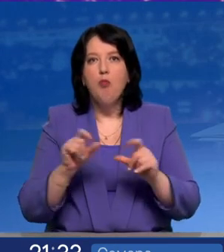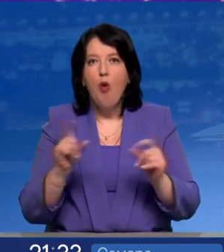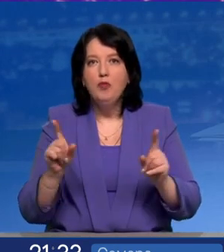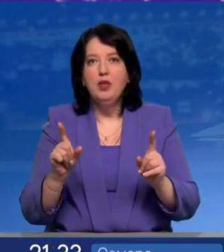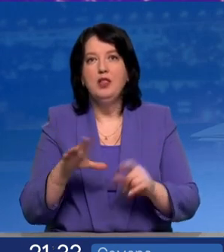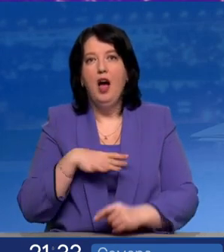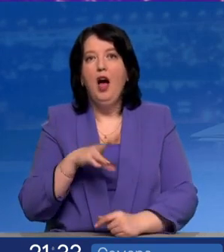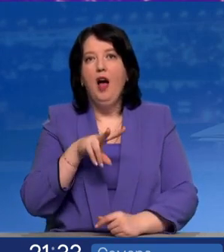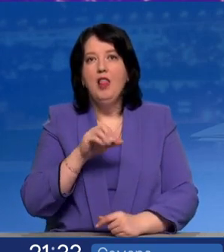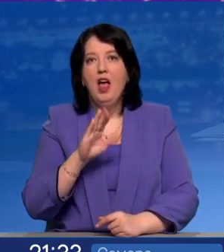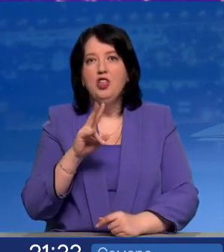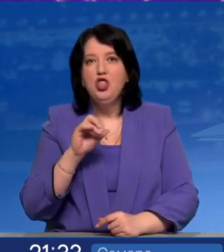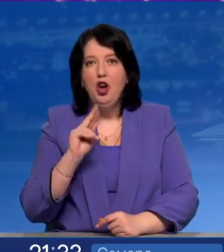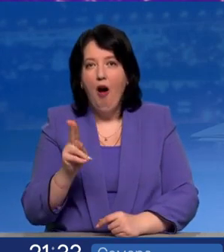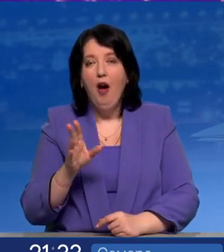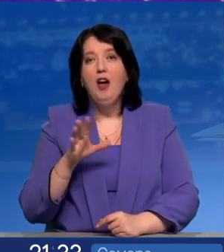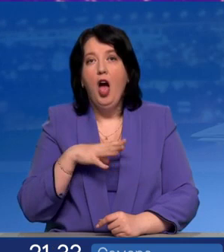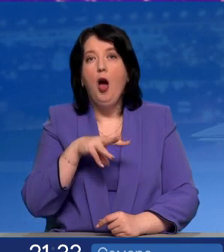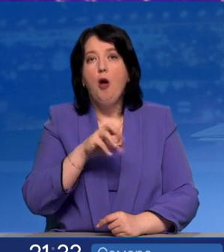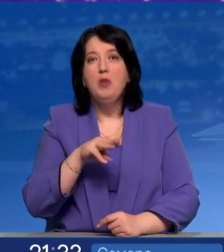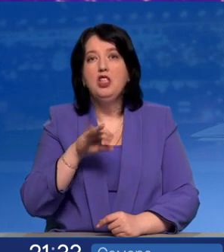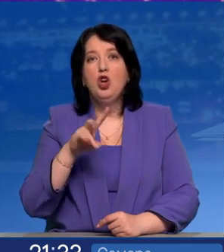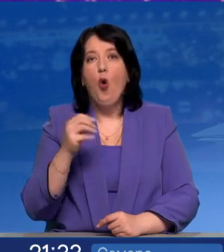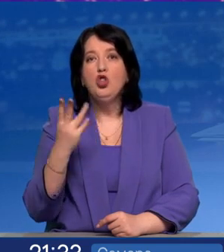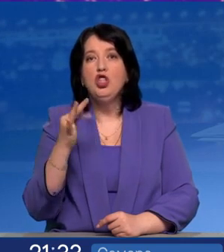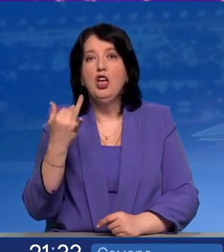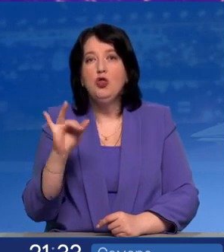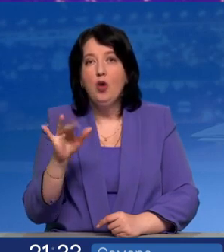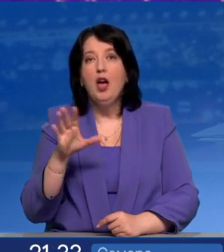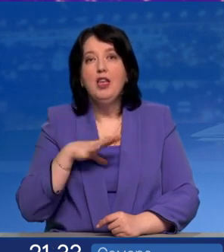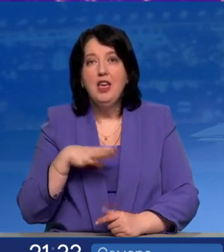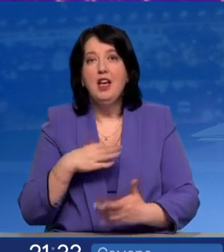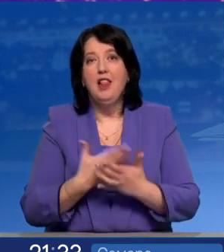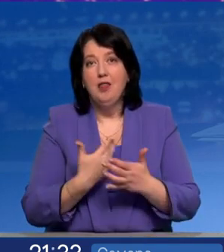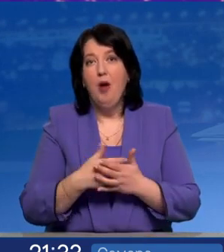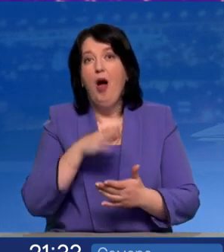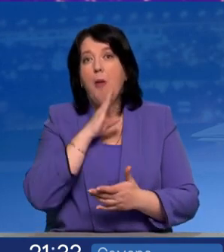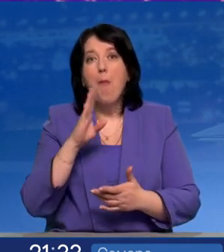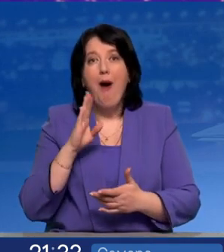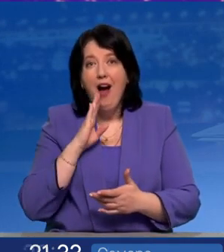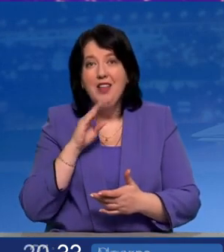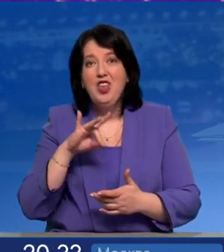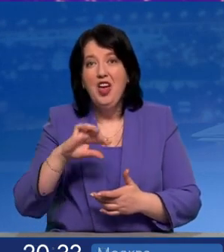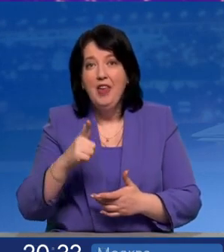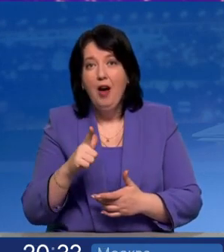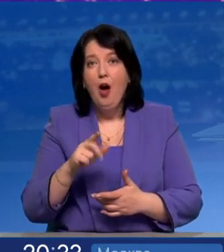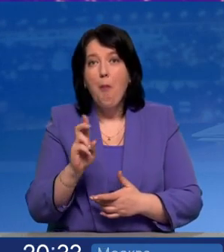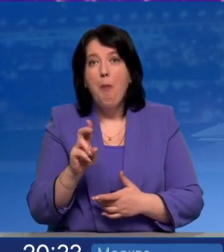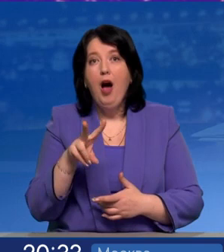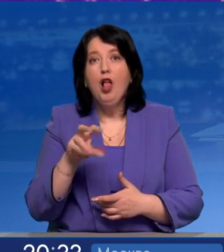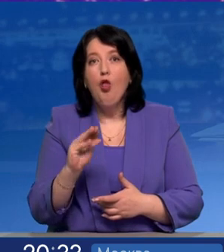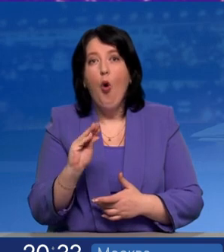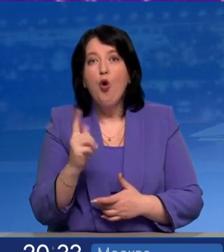Александры Митрошиной, или как она сама себя называет, «Матерь Бложья», вот такой никнейм. Говорят, что надо, чтобы